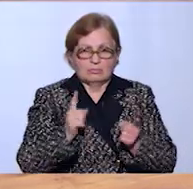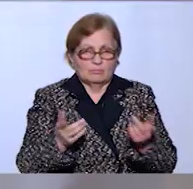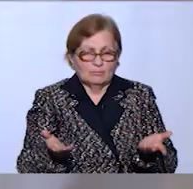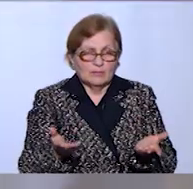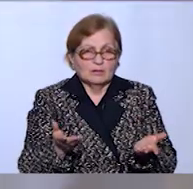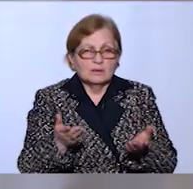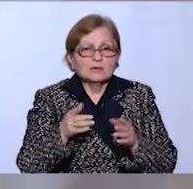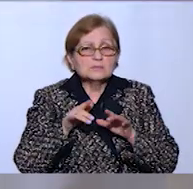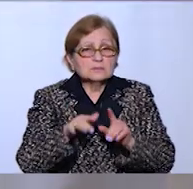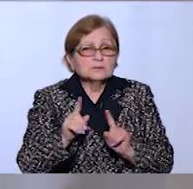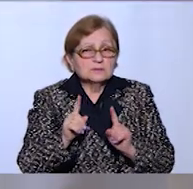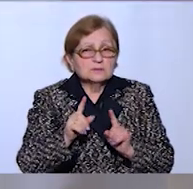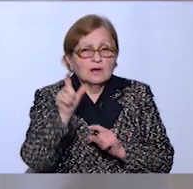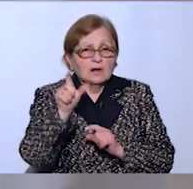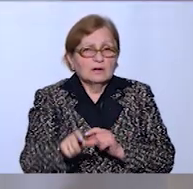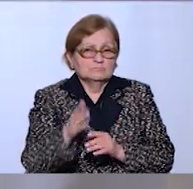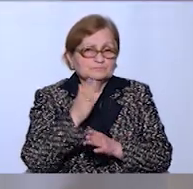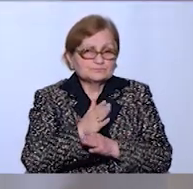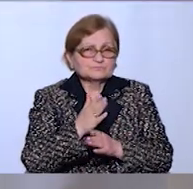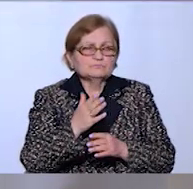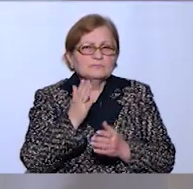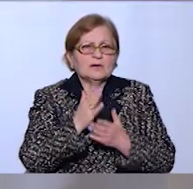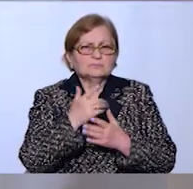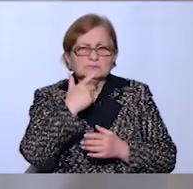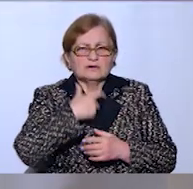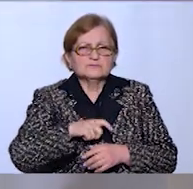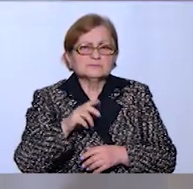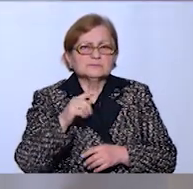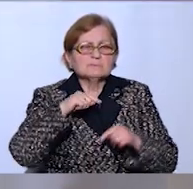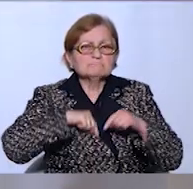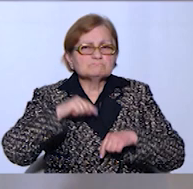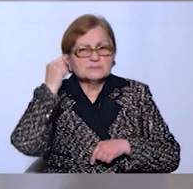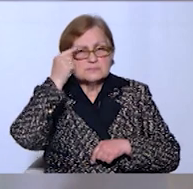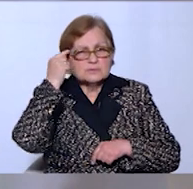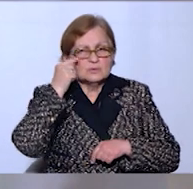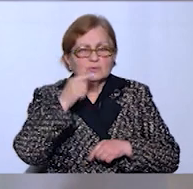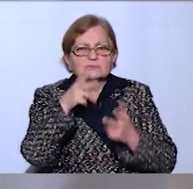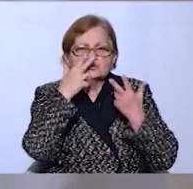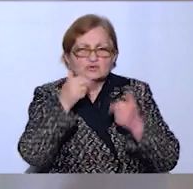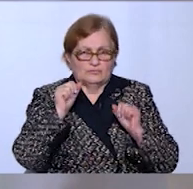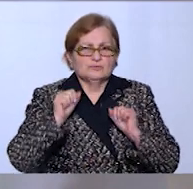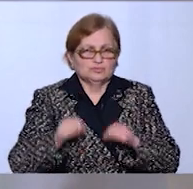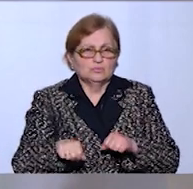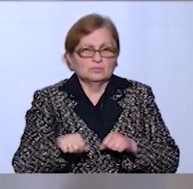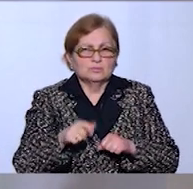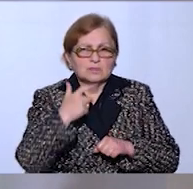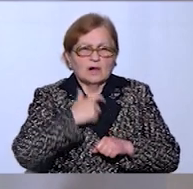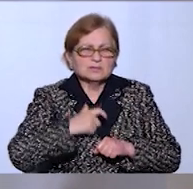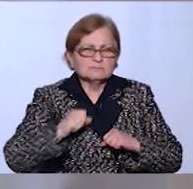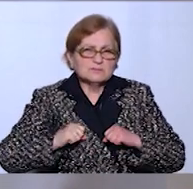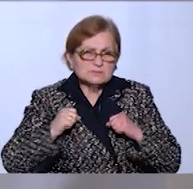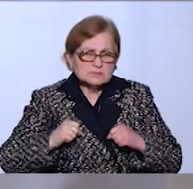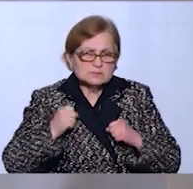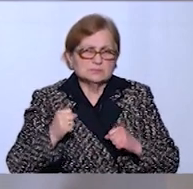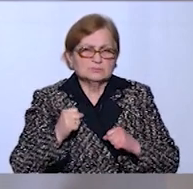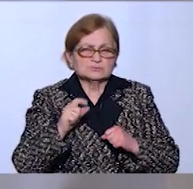სწორედ აქედან, თუმცა ამას ყველა სპონტანურად ასე ვთქვათ შეიძლება ვერ ახერხებდეს. ამიტომ ერთ-ერთი ძალიან საინტერესო